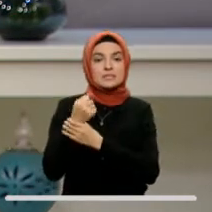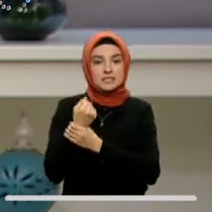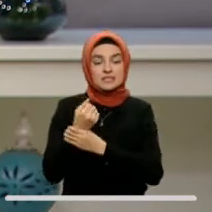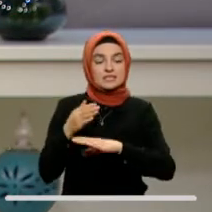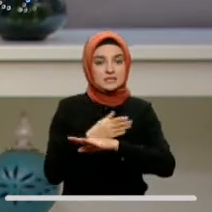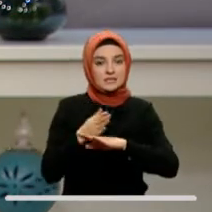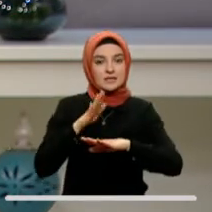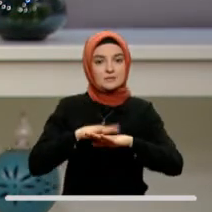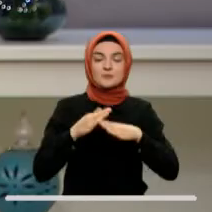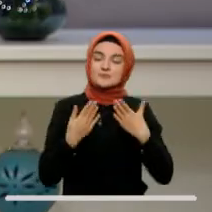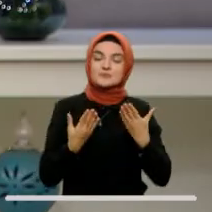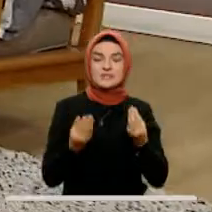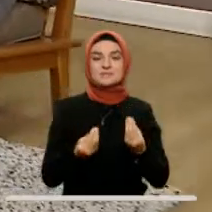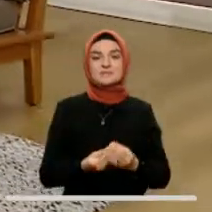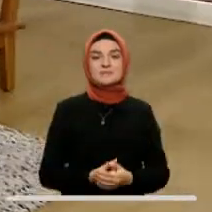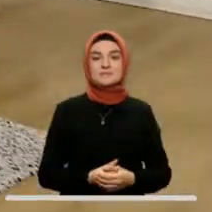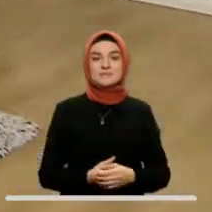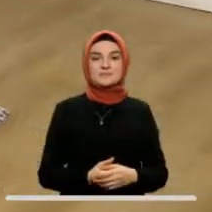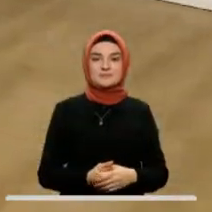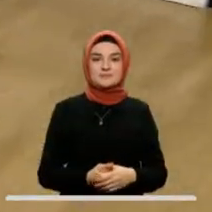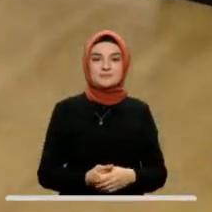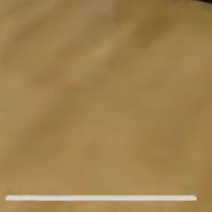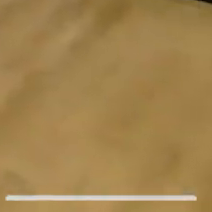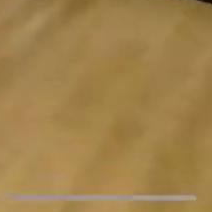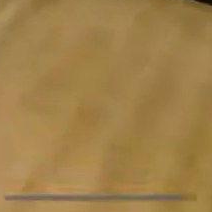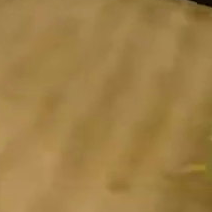objeler yapıyorduk. Bakalım ne durumdayız.